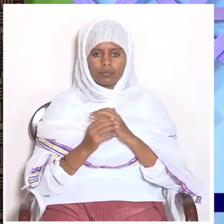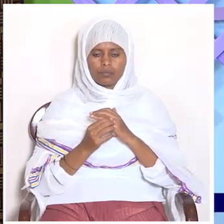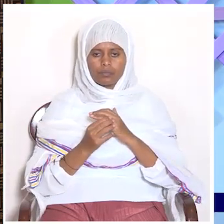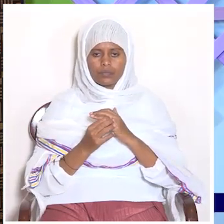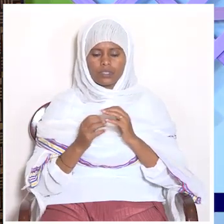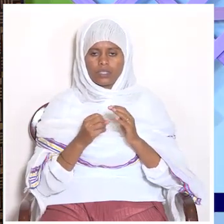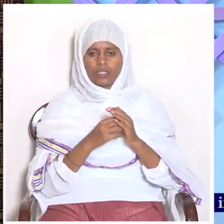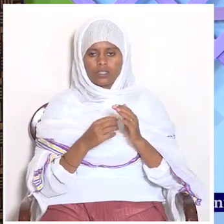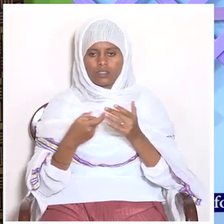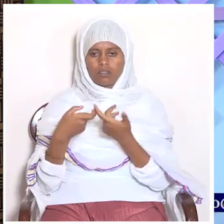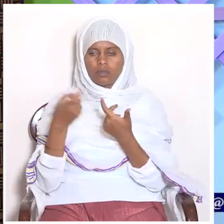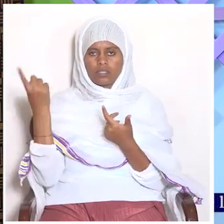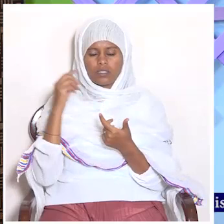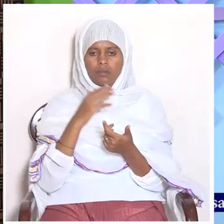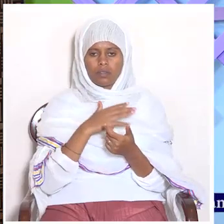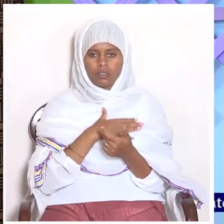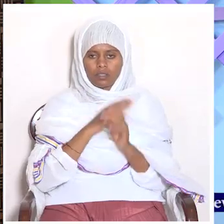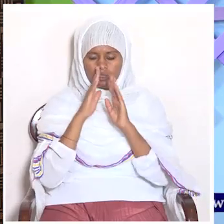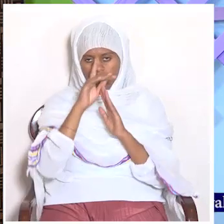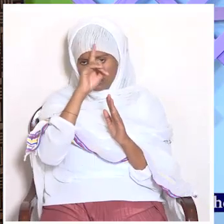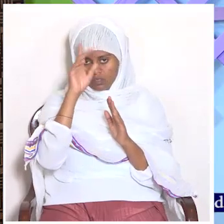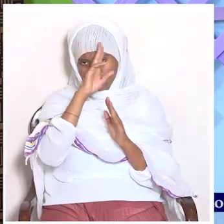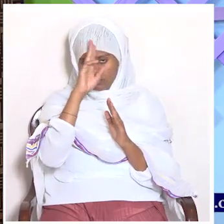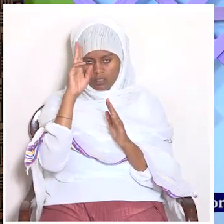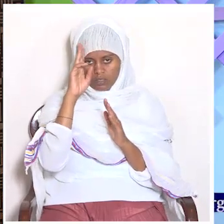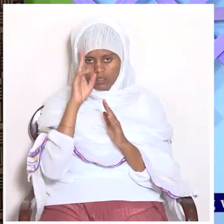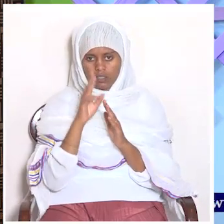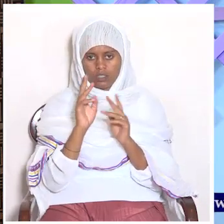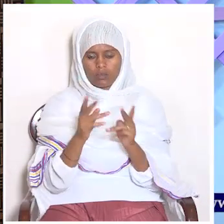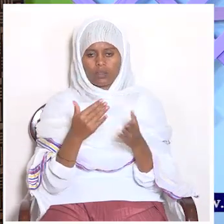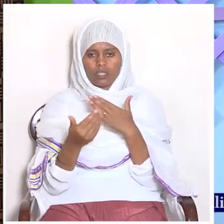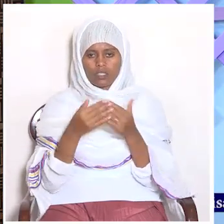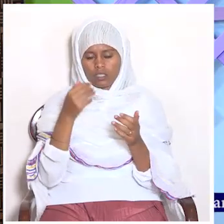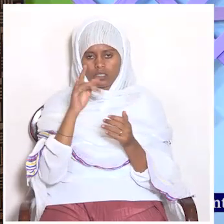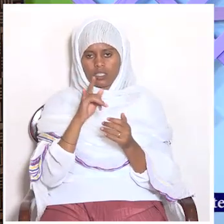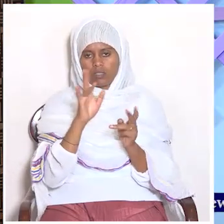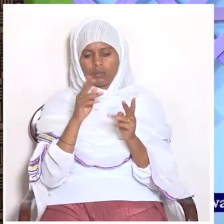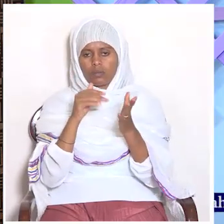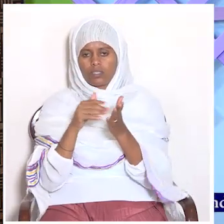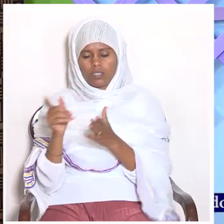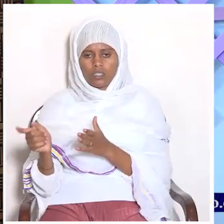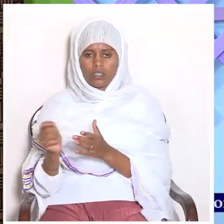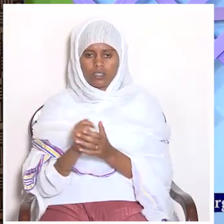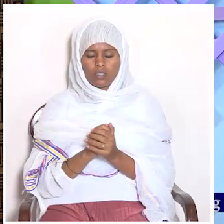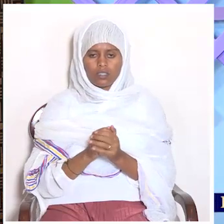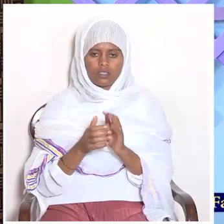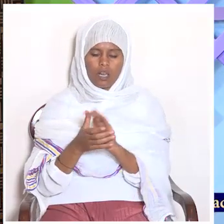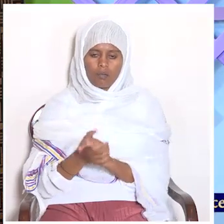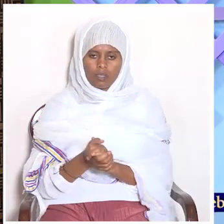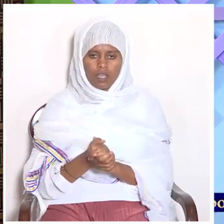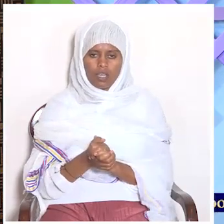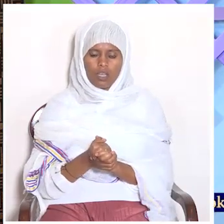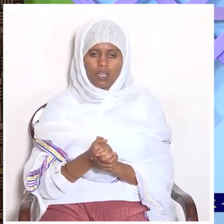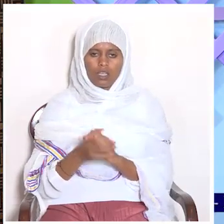سجدة لذي درابية تجزي أبيهر قد بسنجل أم زكرا إن ذا زكرياس كم زبصحت أمزقرار